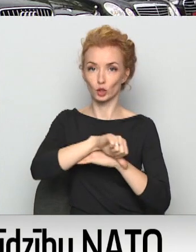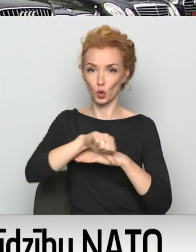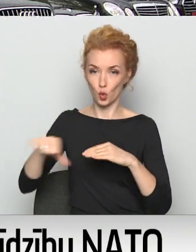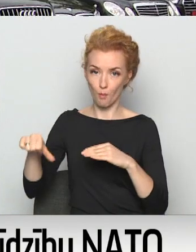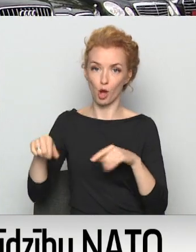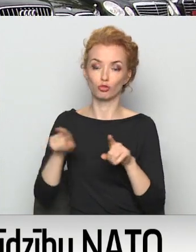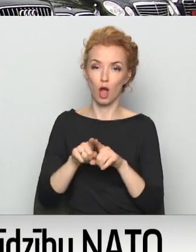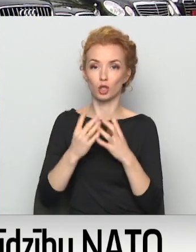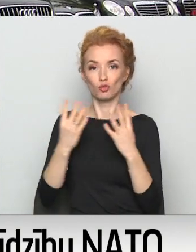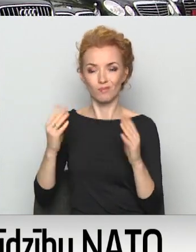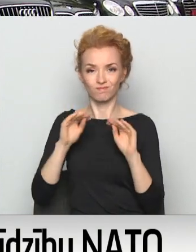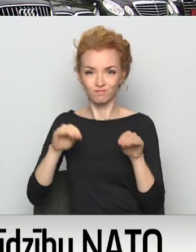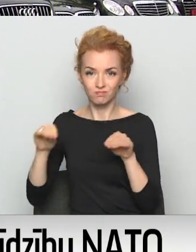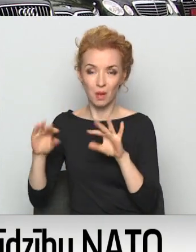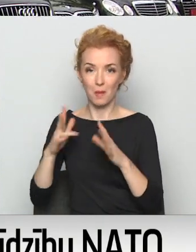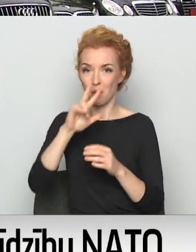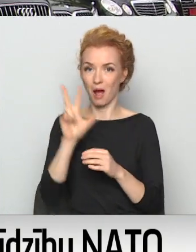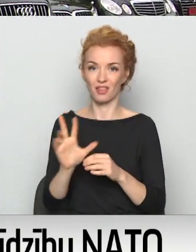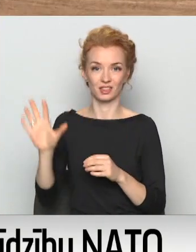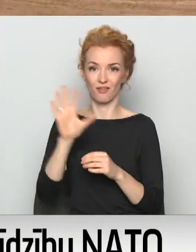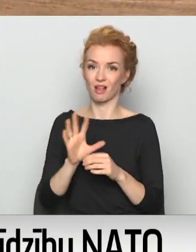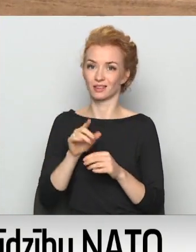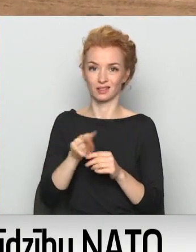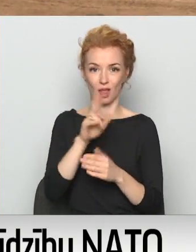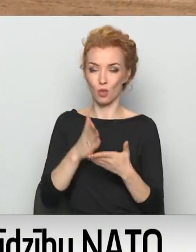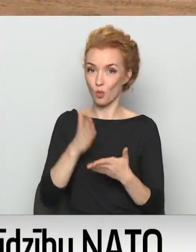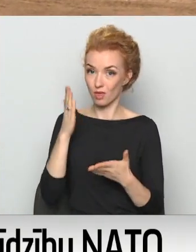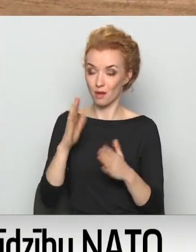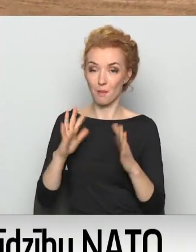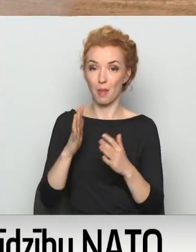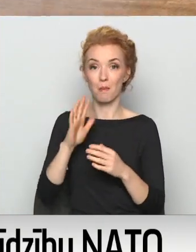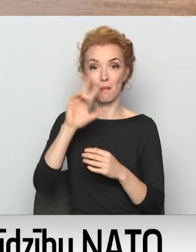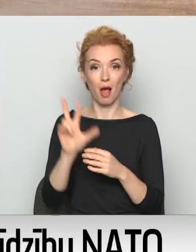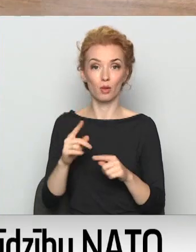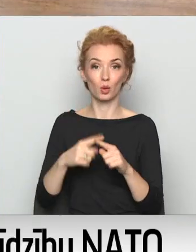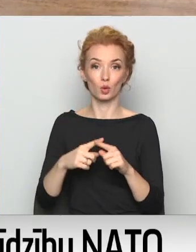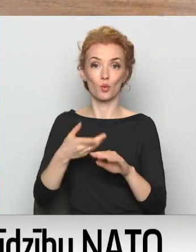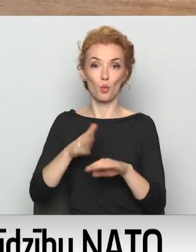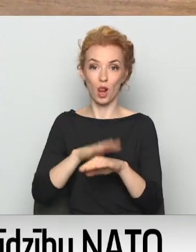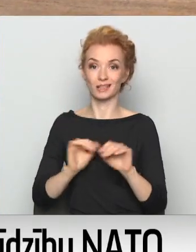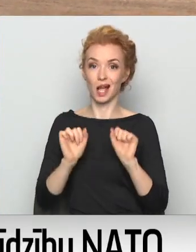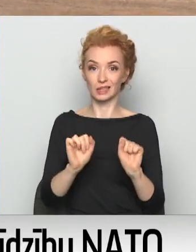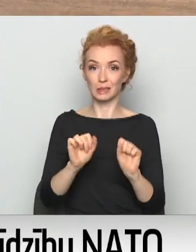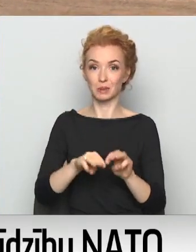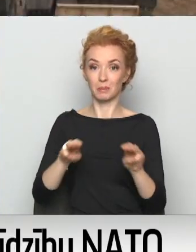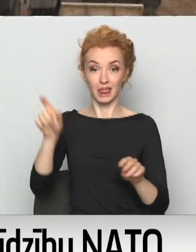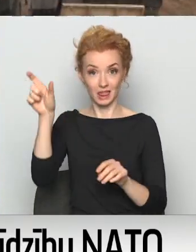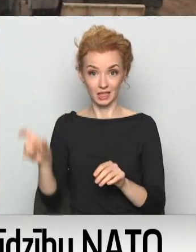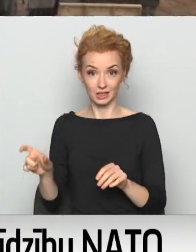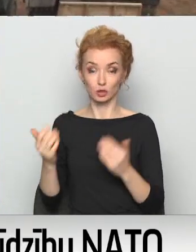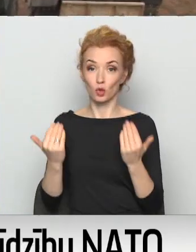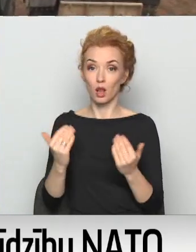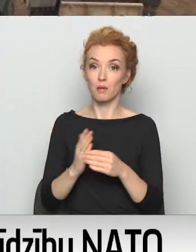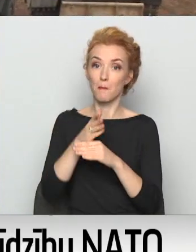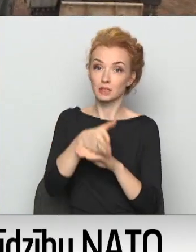nostiprināšana, kas pagaidām Baltijas gadījumā nenotiek. Savukārt Baltijas un Polijas aizsardzības ministri šīs vizītes laikā Latvijā šodien